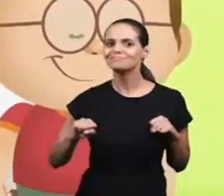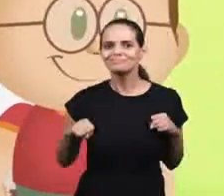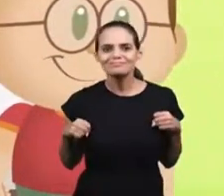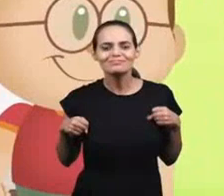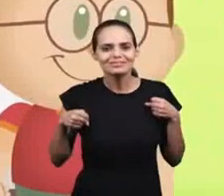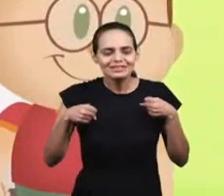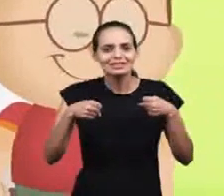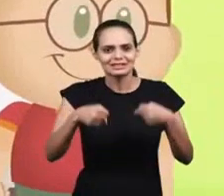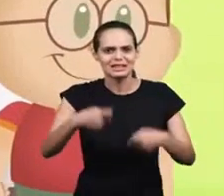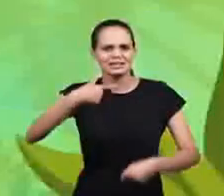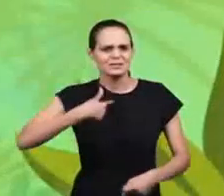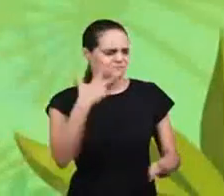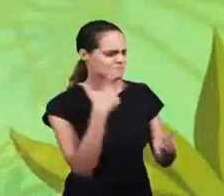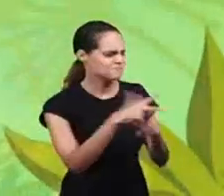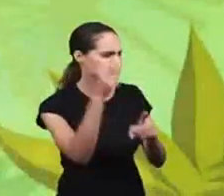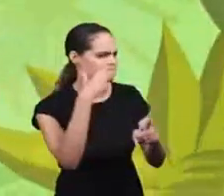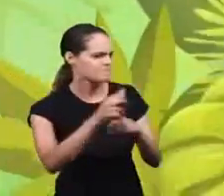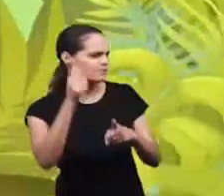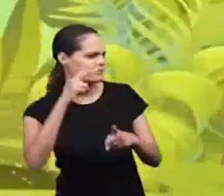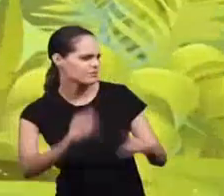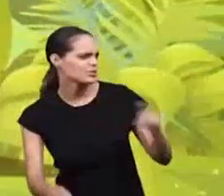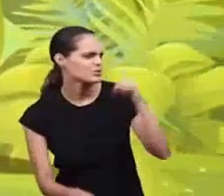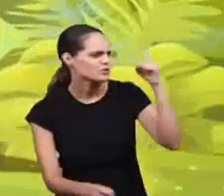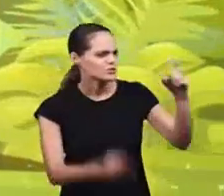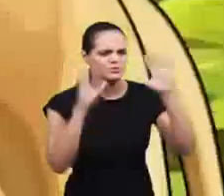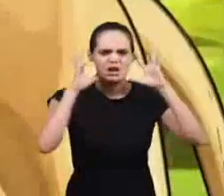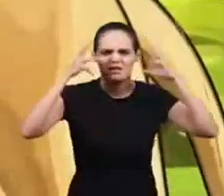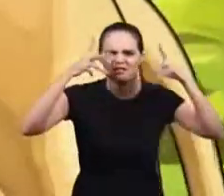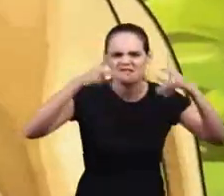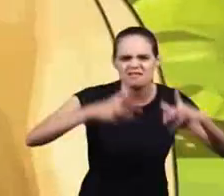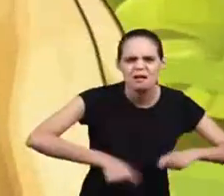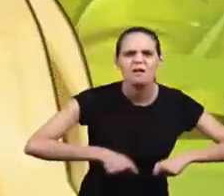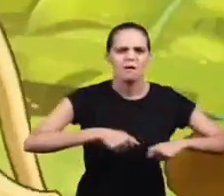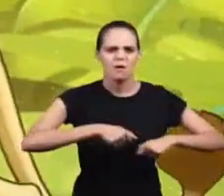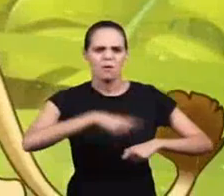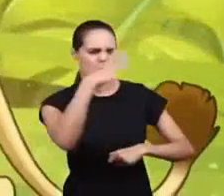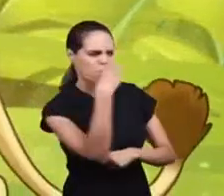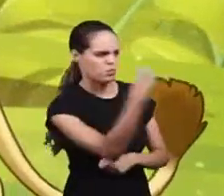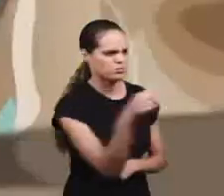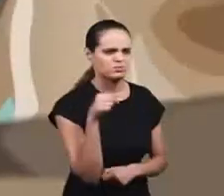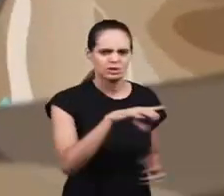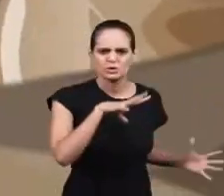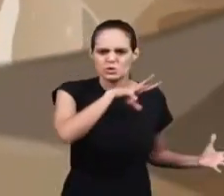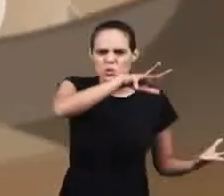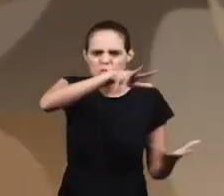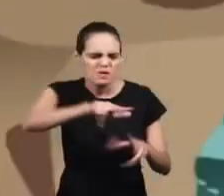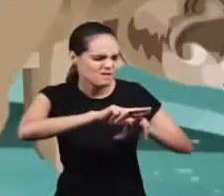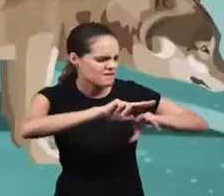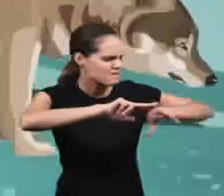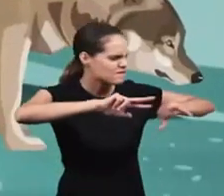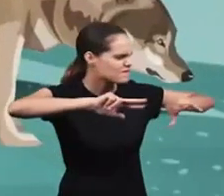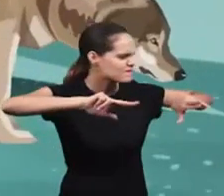Ich siege über Riesen, ich siege über Löwen, ich siege über den Wölfen der Welt.